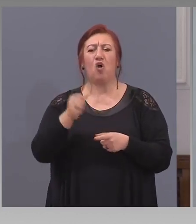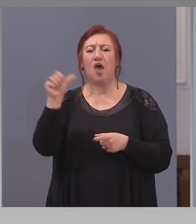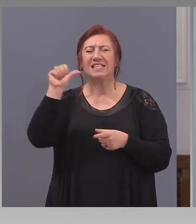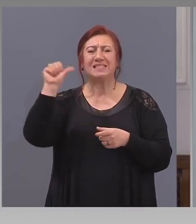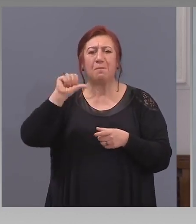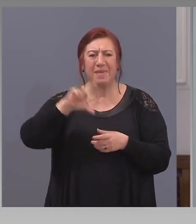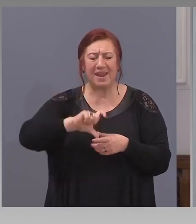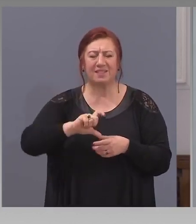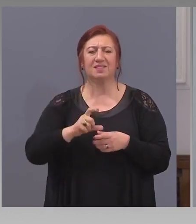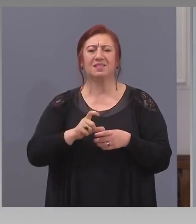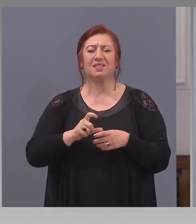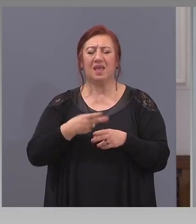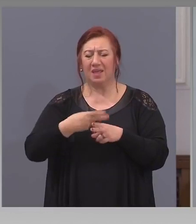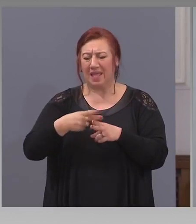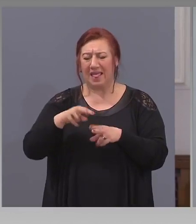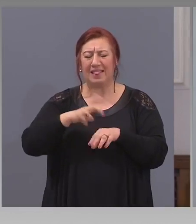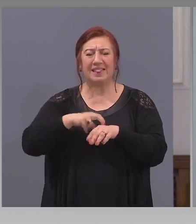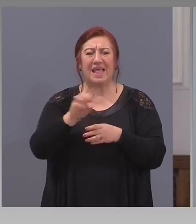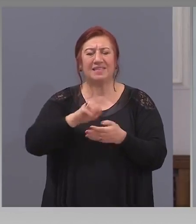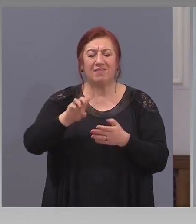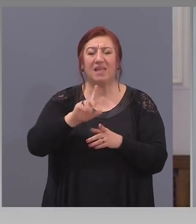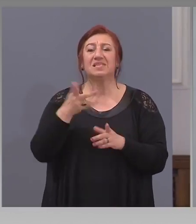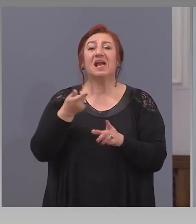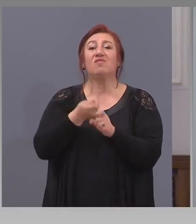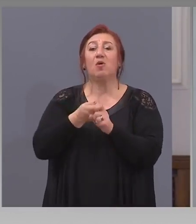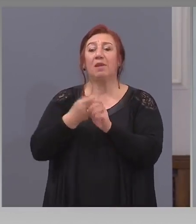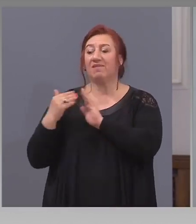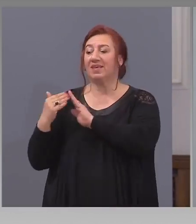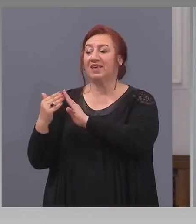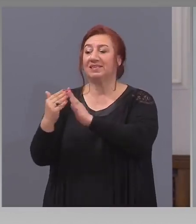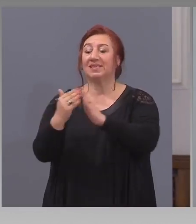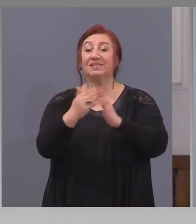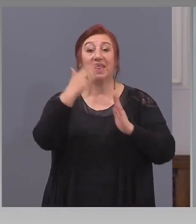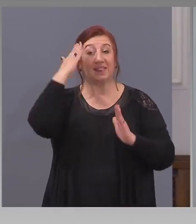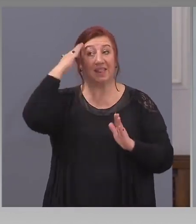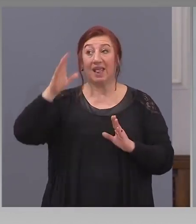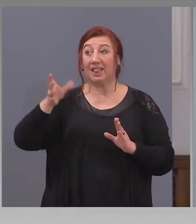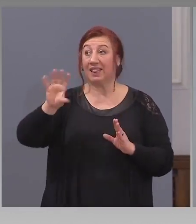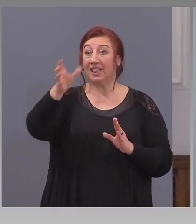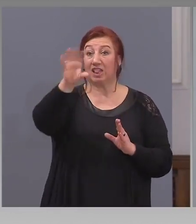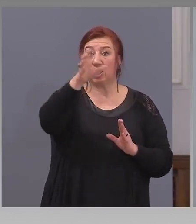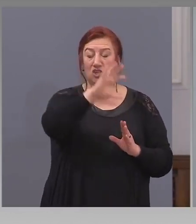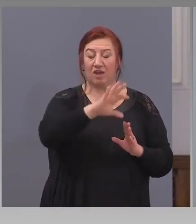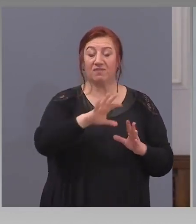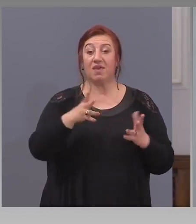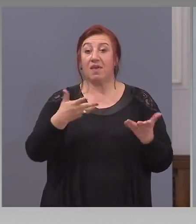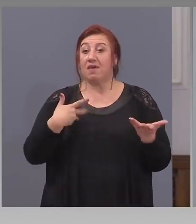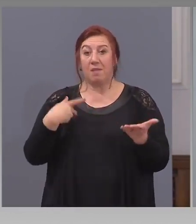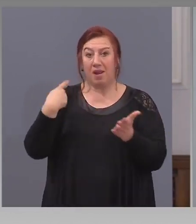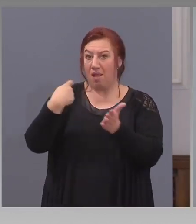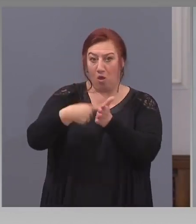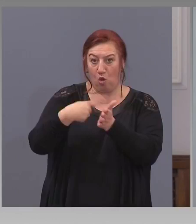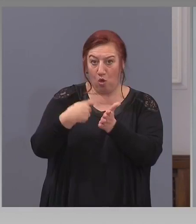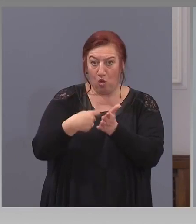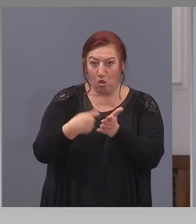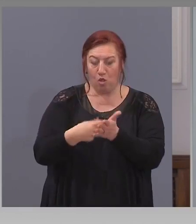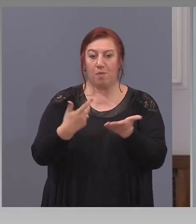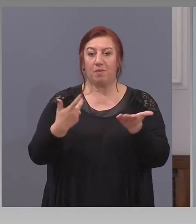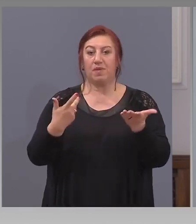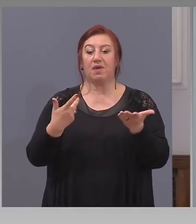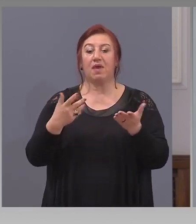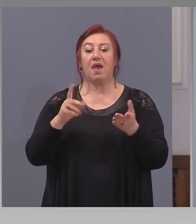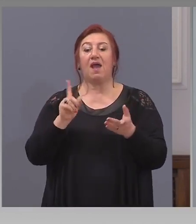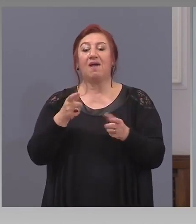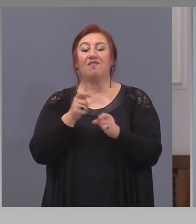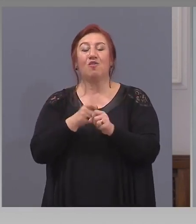дезинфектанти. Какво сме направили с съседните държави? Колко разговора с Австрия проведе